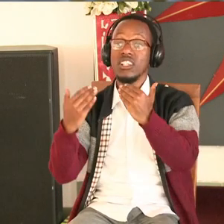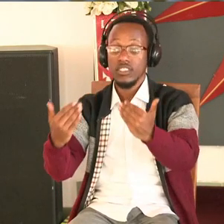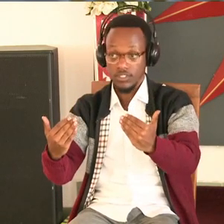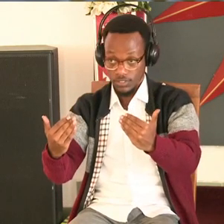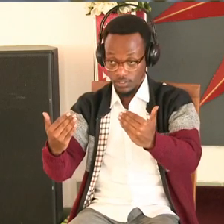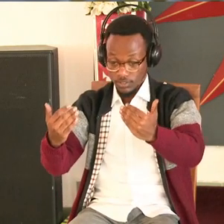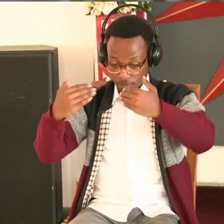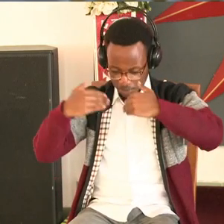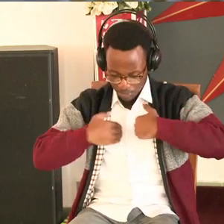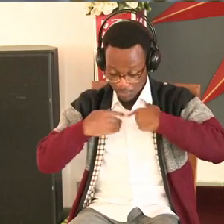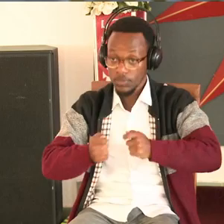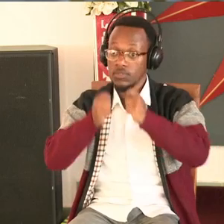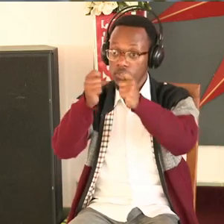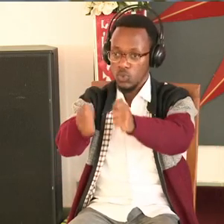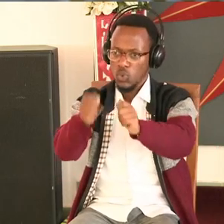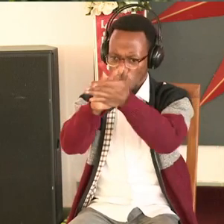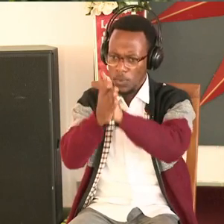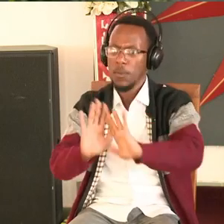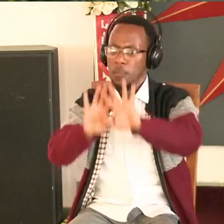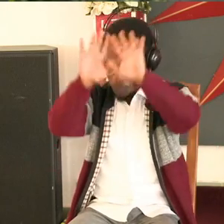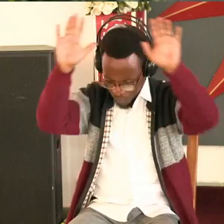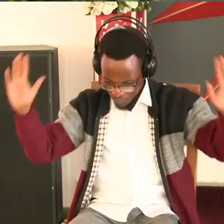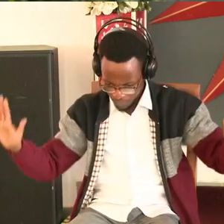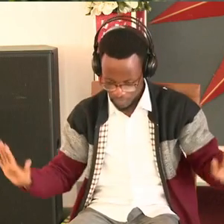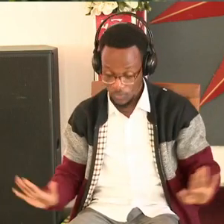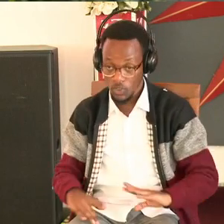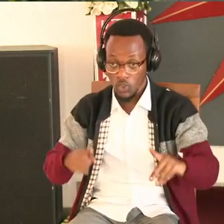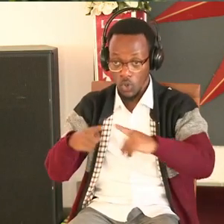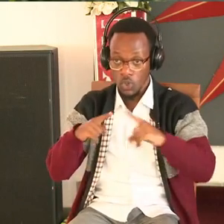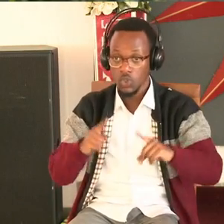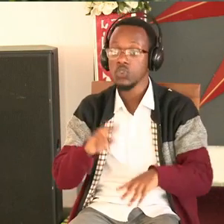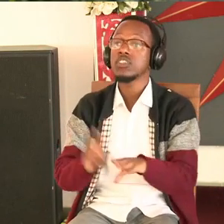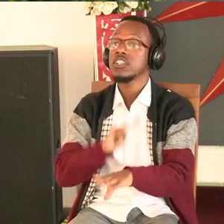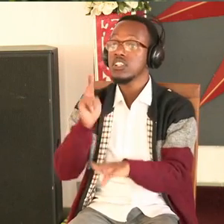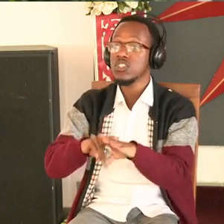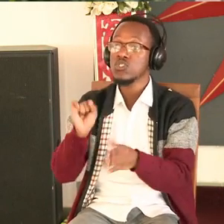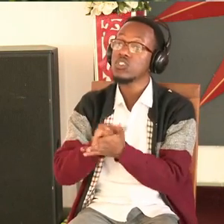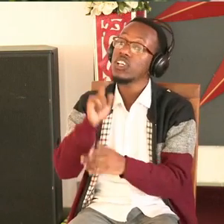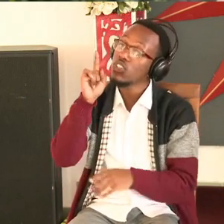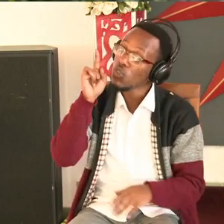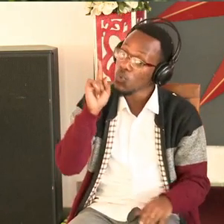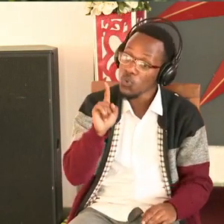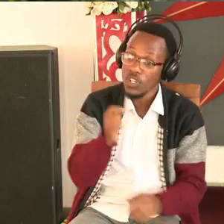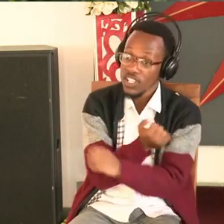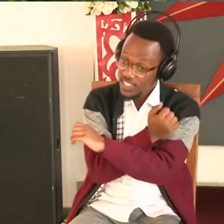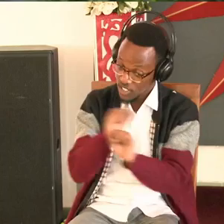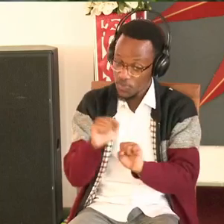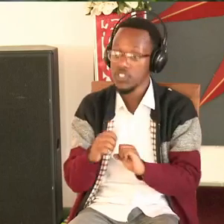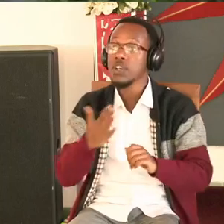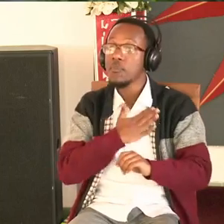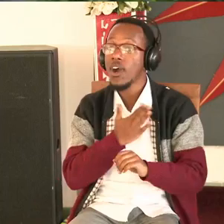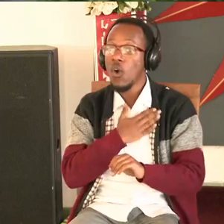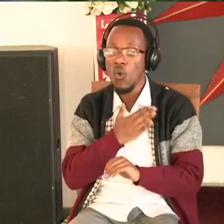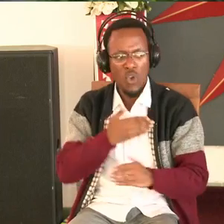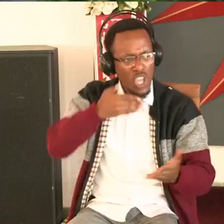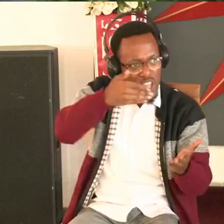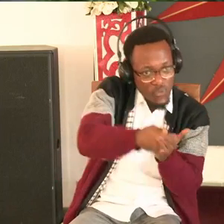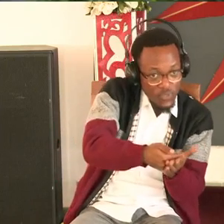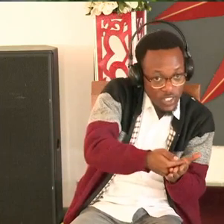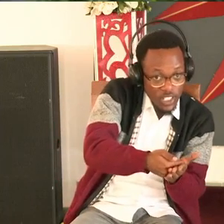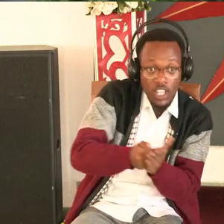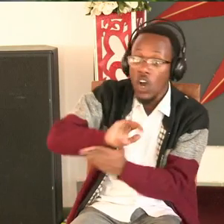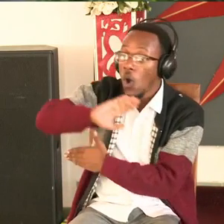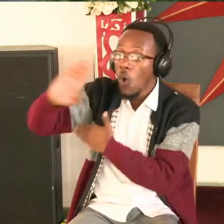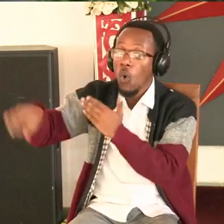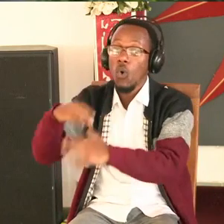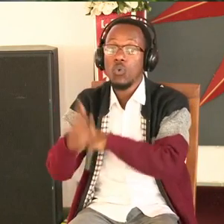Ahubwo nzaguha kuba umucyo wo kuvira amahanga kugira ngo agakiza kanjye kagere ku mpera